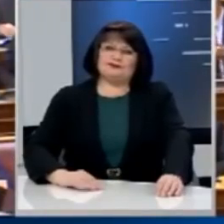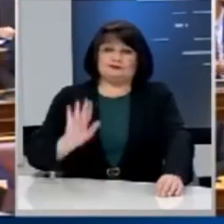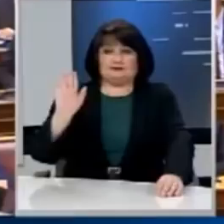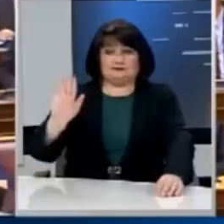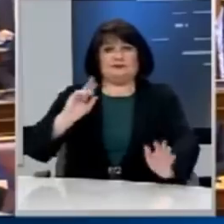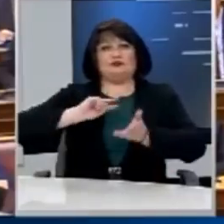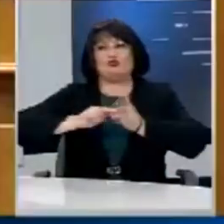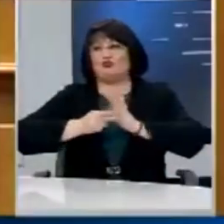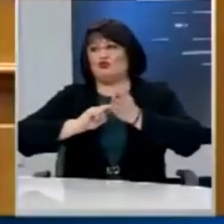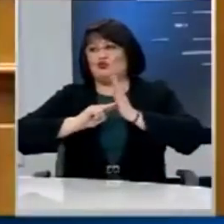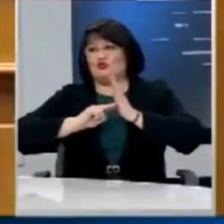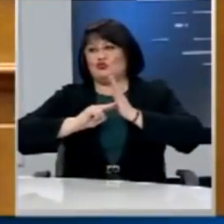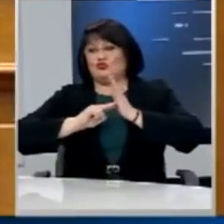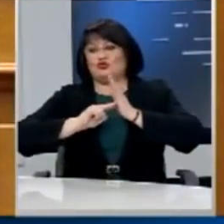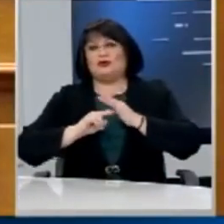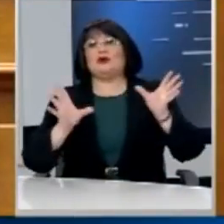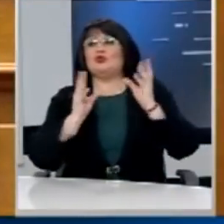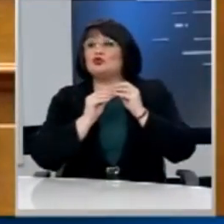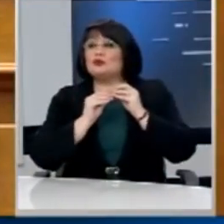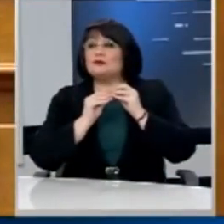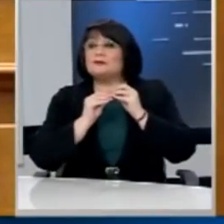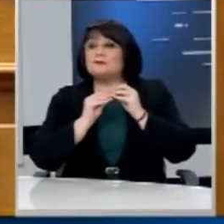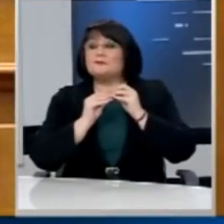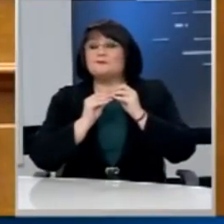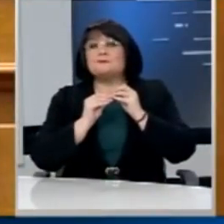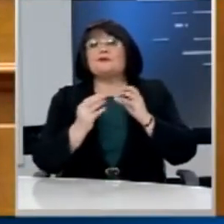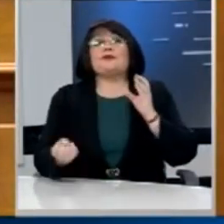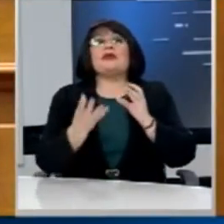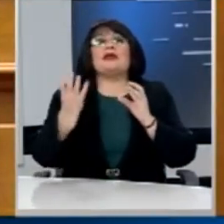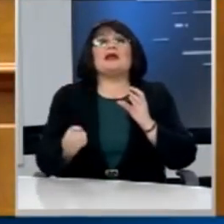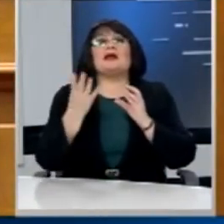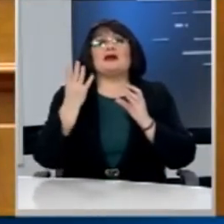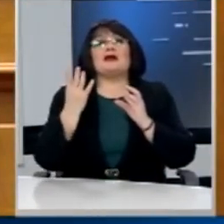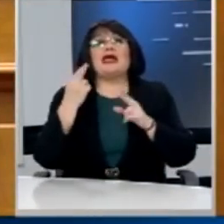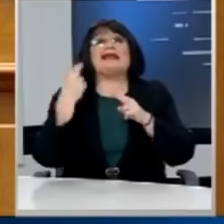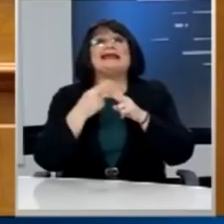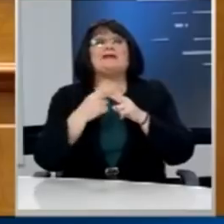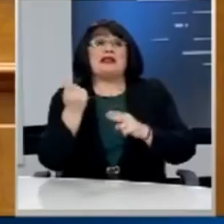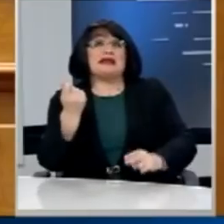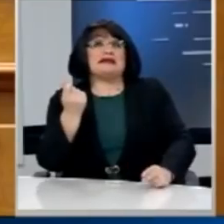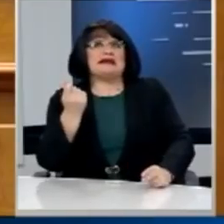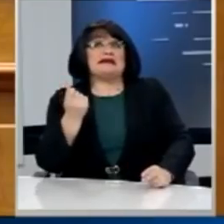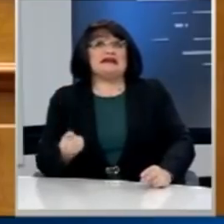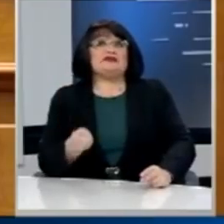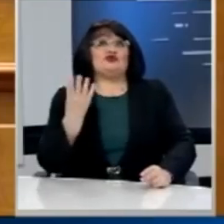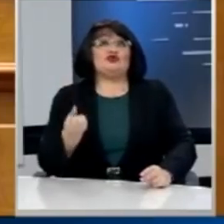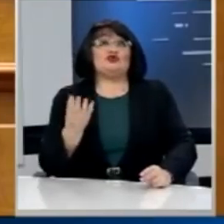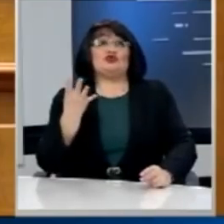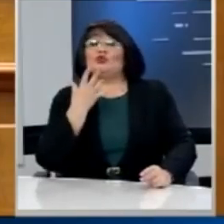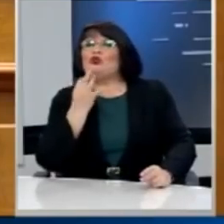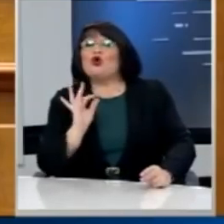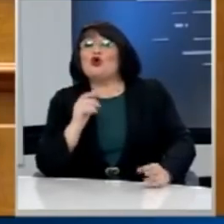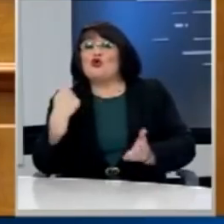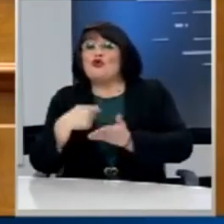Προσέξτε όμως, σε συνδυασμό με νέες αντικειμενικές αξίες. Γιατί